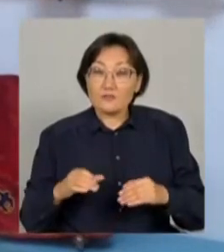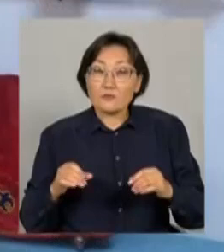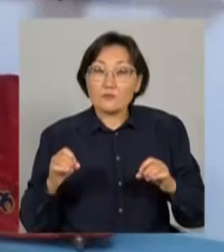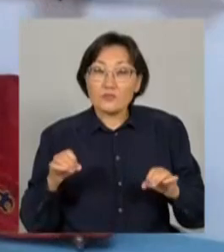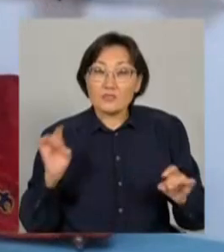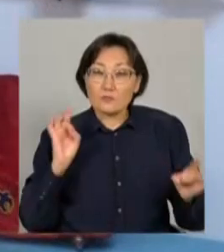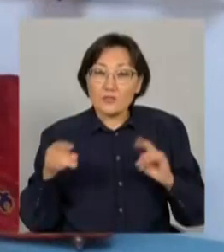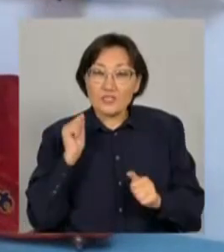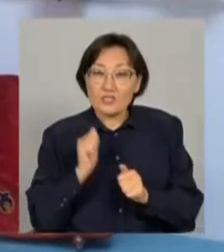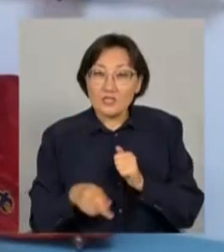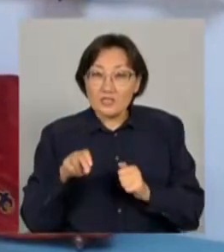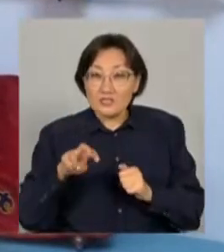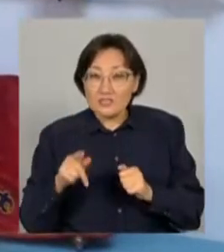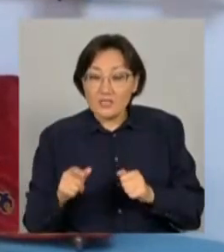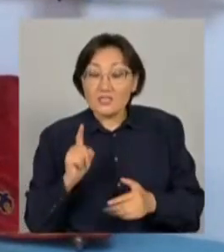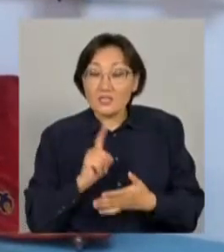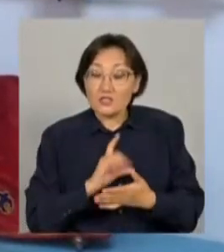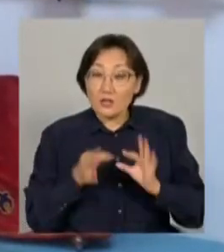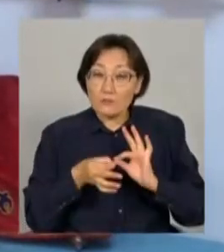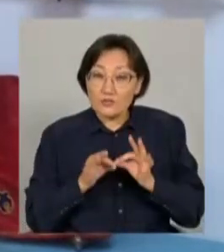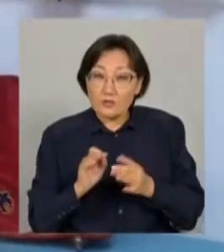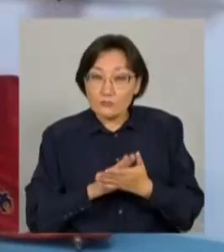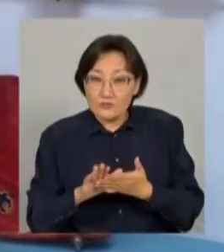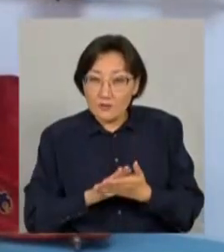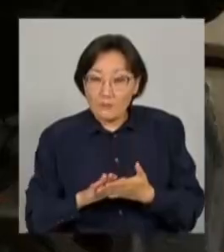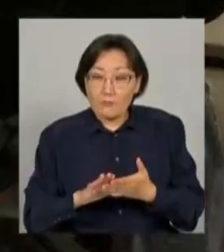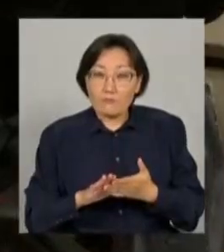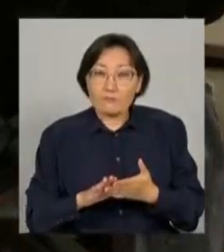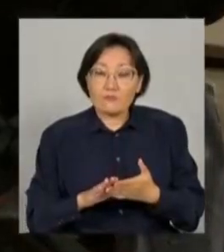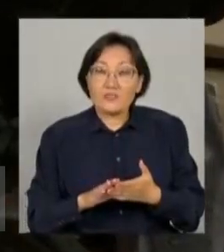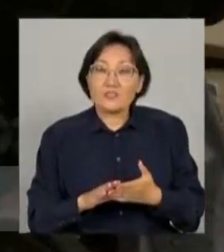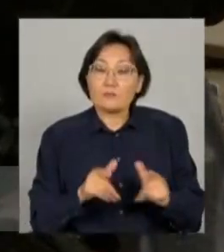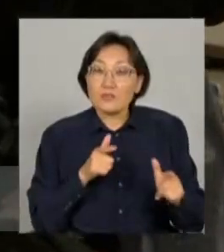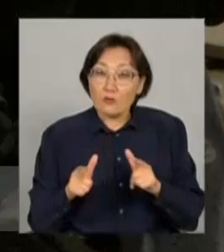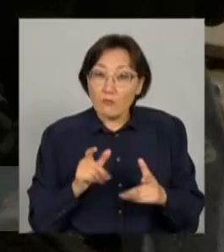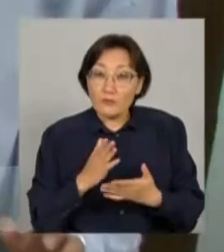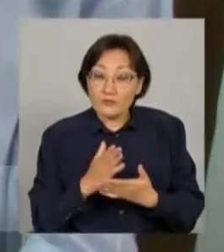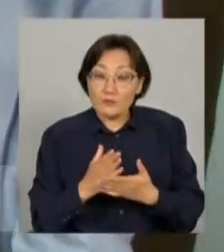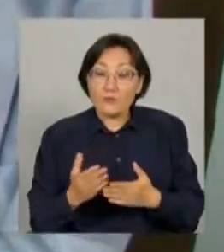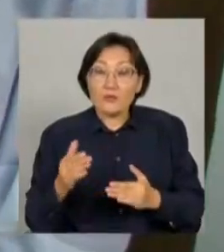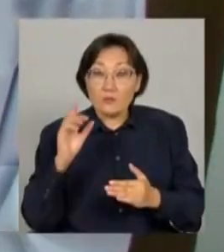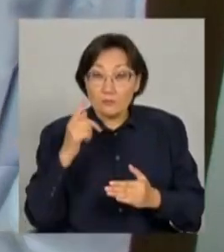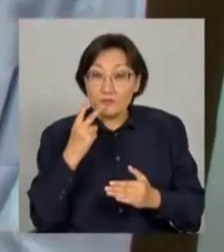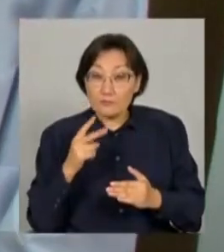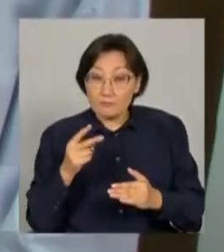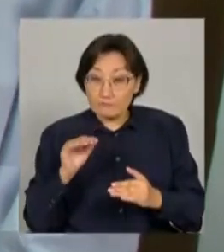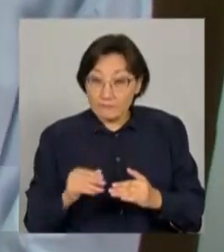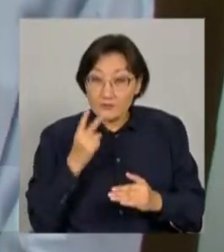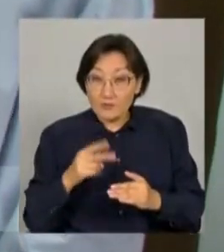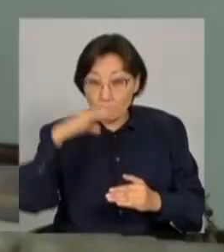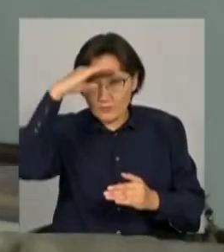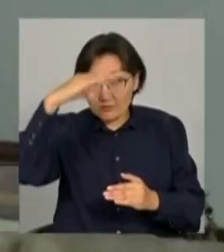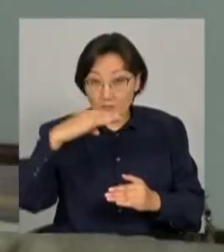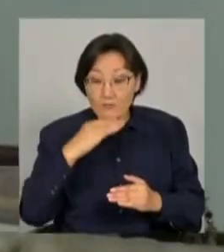звуков, каждая деталь должна быть тщательно отшлифована и подогнана. Мастер Мейербек Дильманов с детства наблюдал за работой отца,